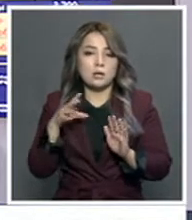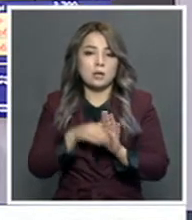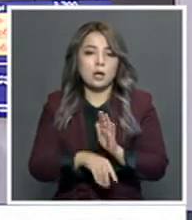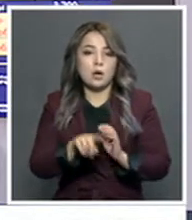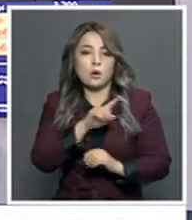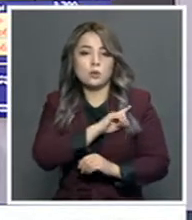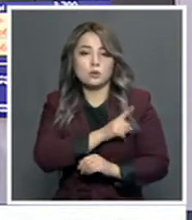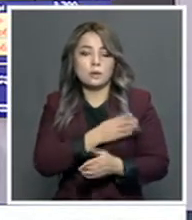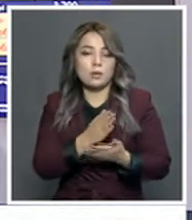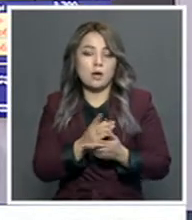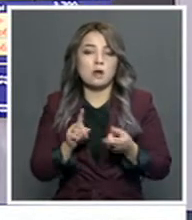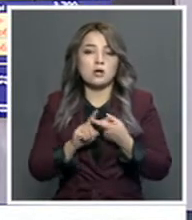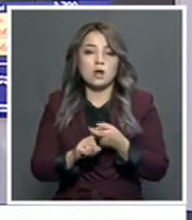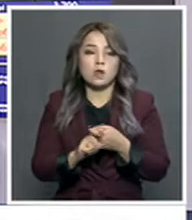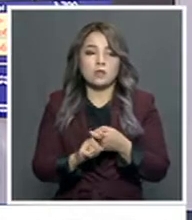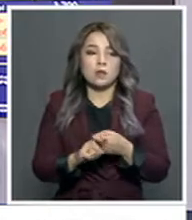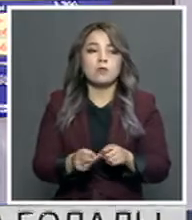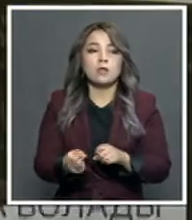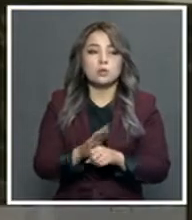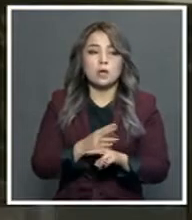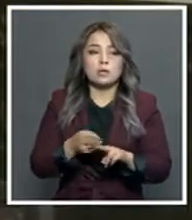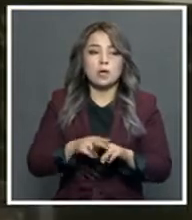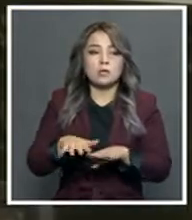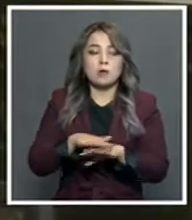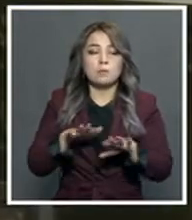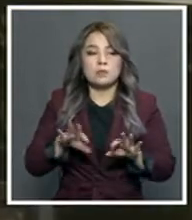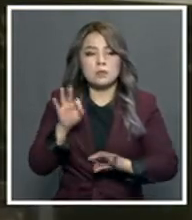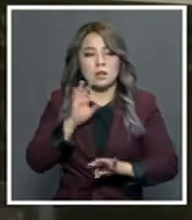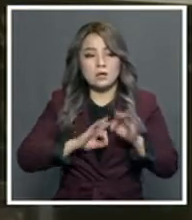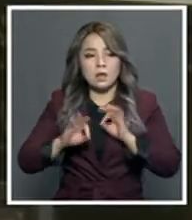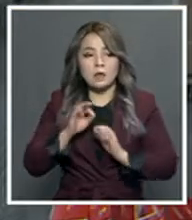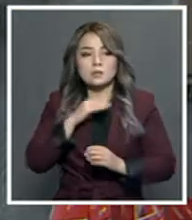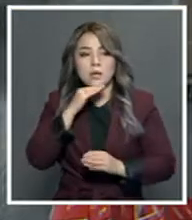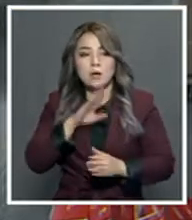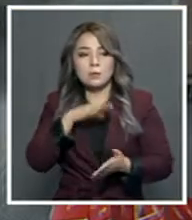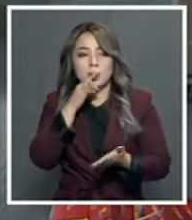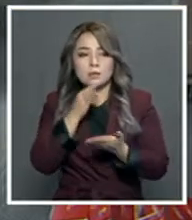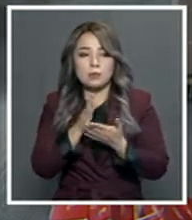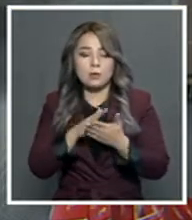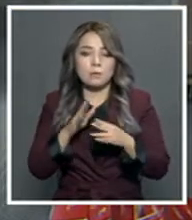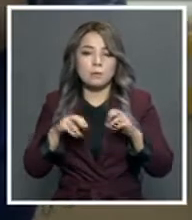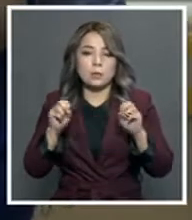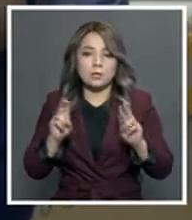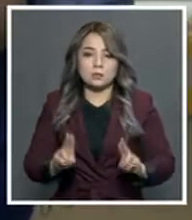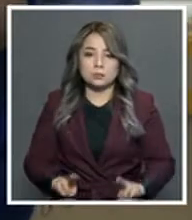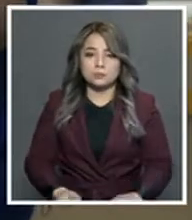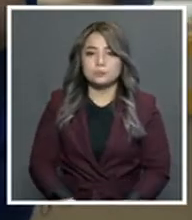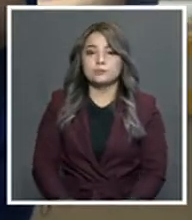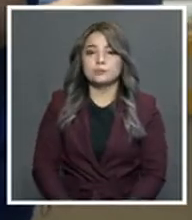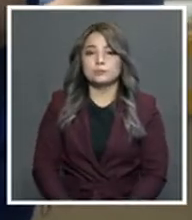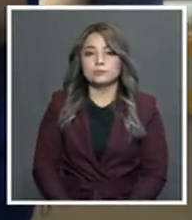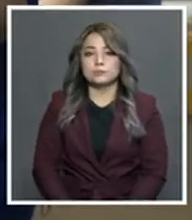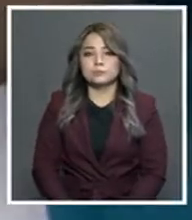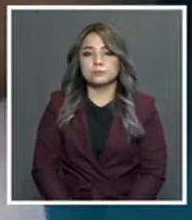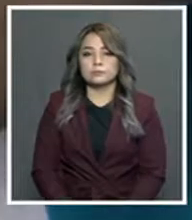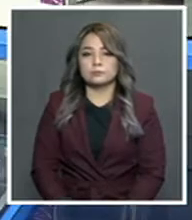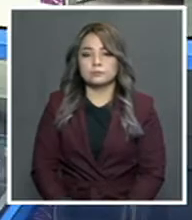ал коронавирустың екпіні тағы күшейсе, дәрі-дәрмек қоры жеткілікті деп отыр мамандар.